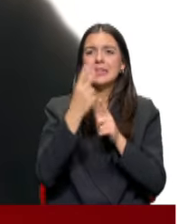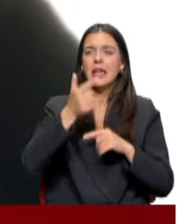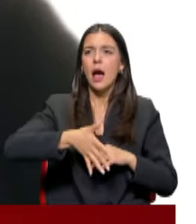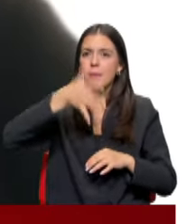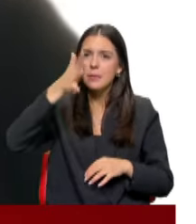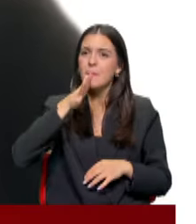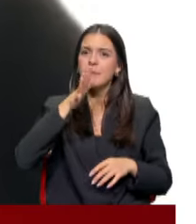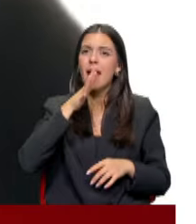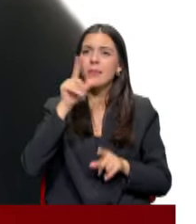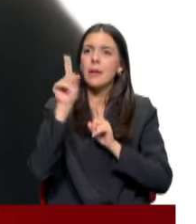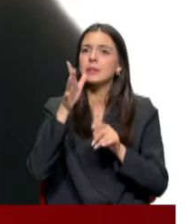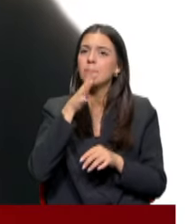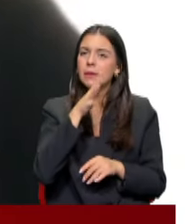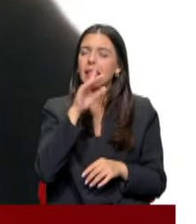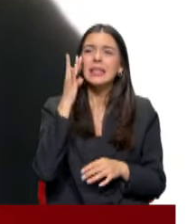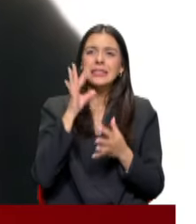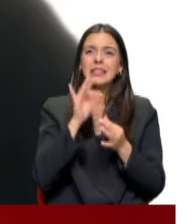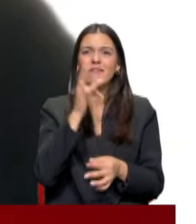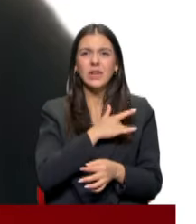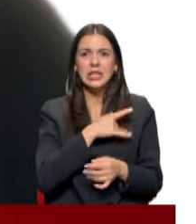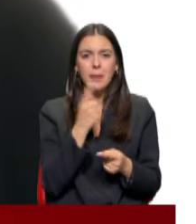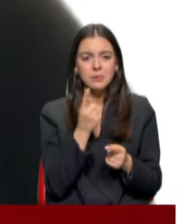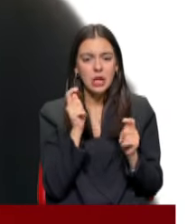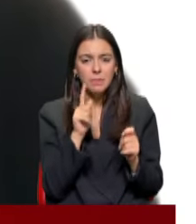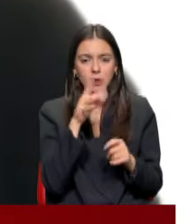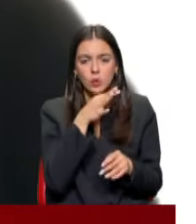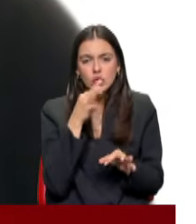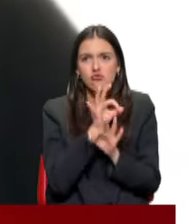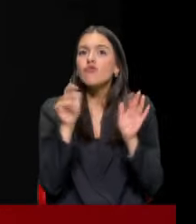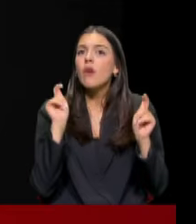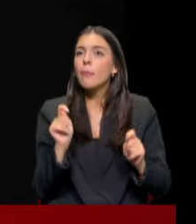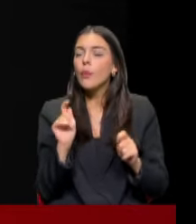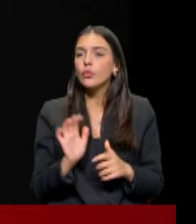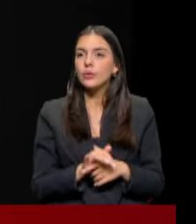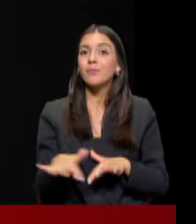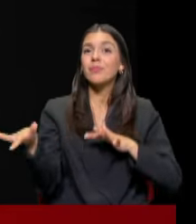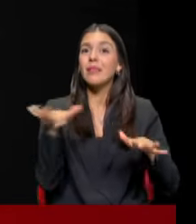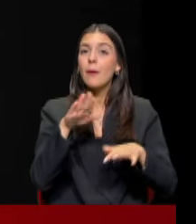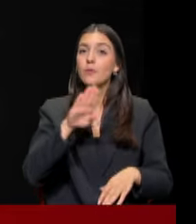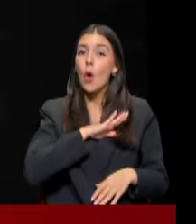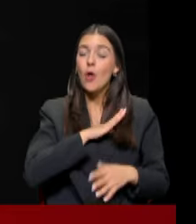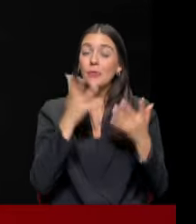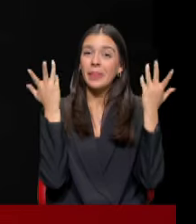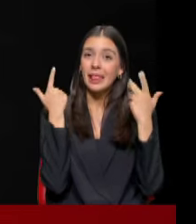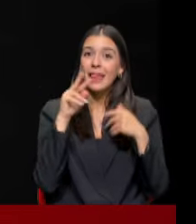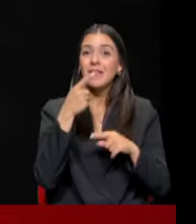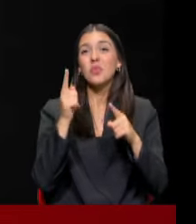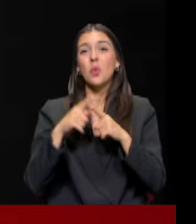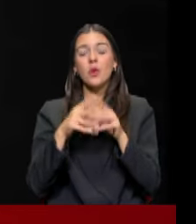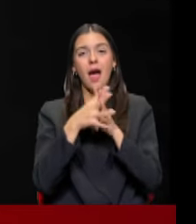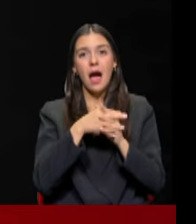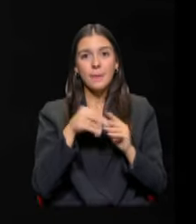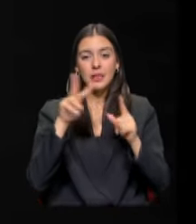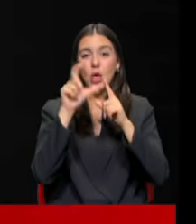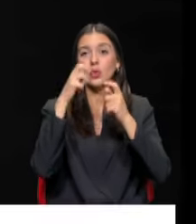bilen insanların vicdanında bir şey yapıyordur. Yani bir huzursuzluk yapıyordur. Depremde oğlunu, gelinini, torununu